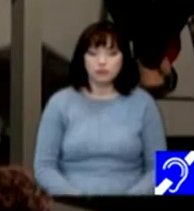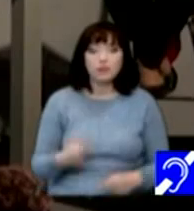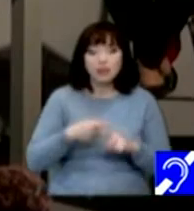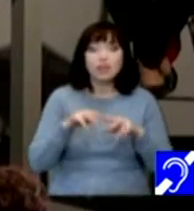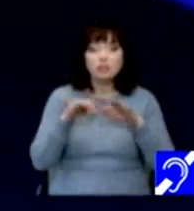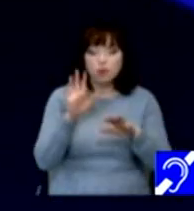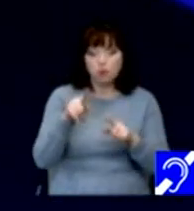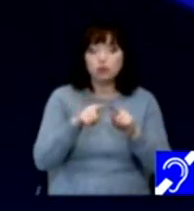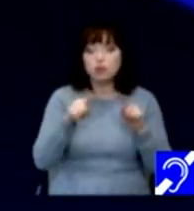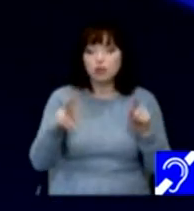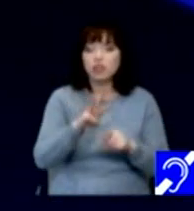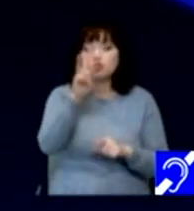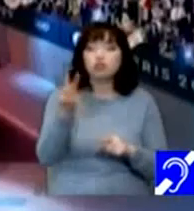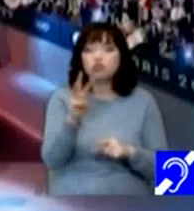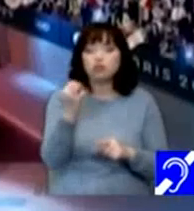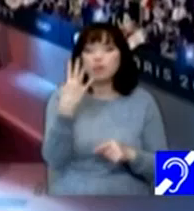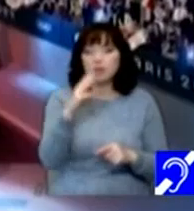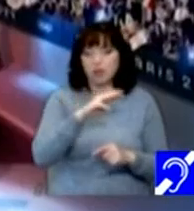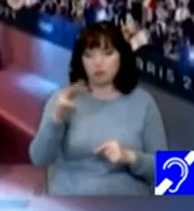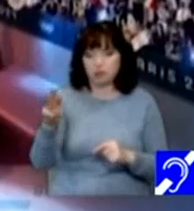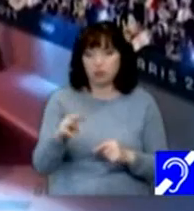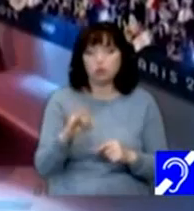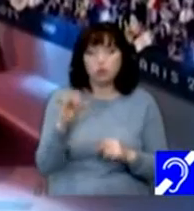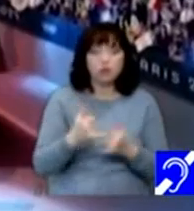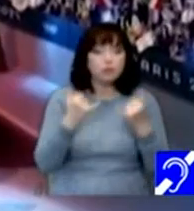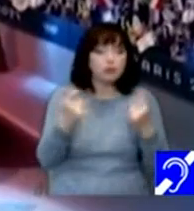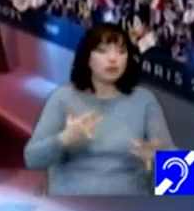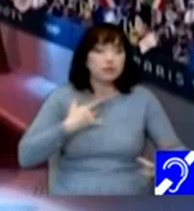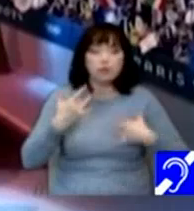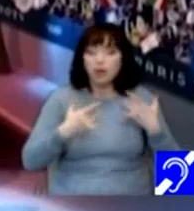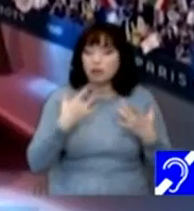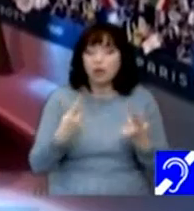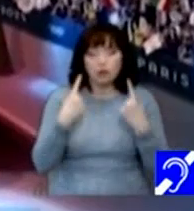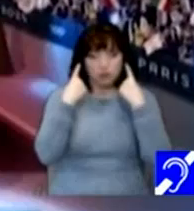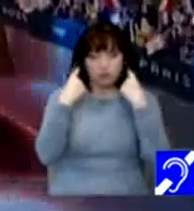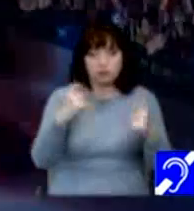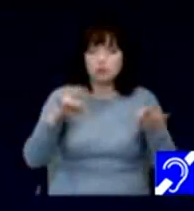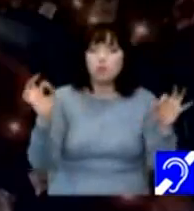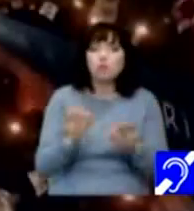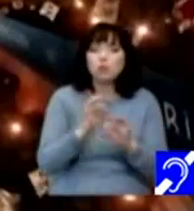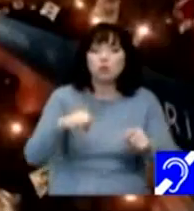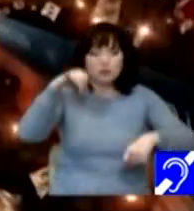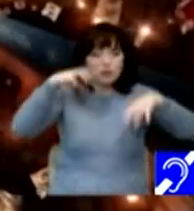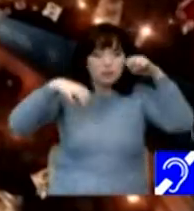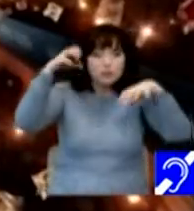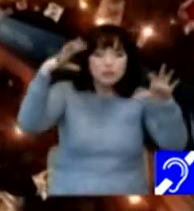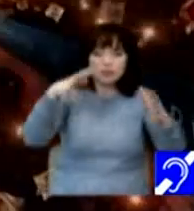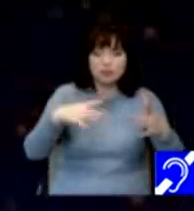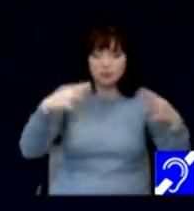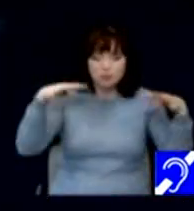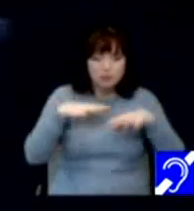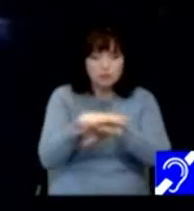Ceremonia va dura 3 ore și 15 minute și va oferi un spectacol total. Muzică, jocuri de lumini și proiecții,